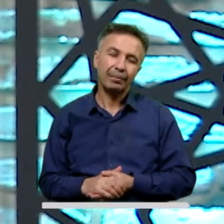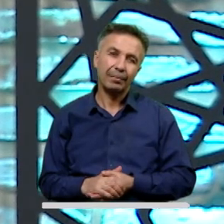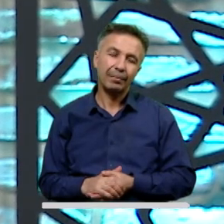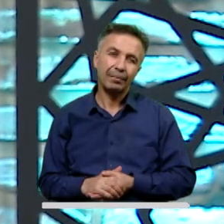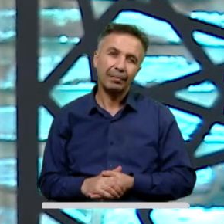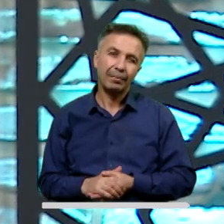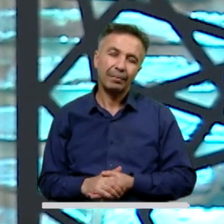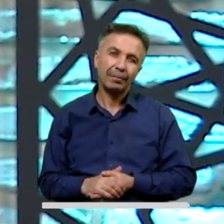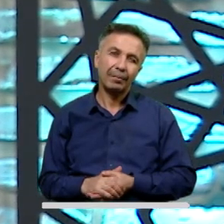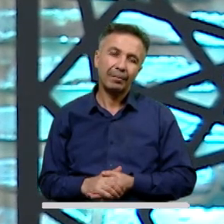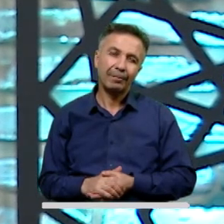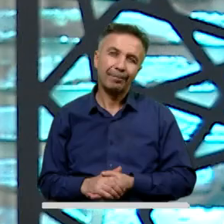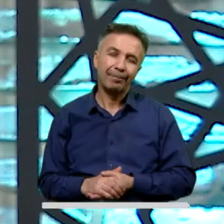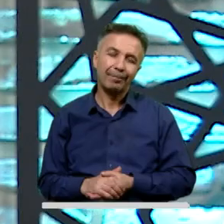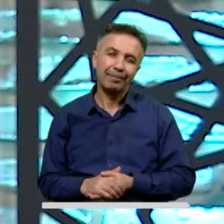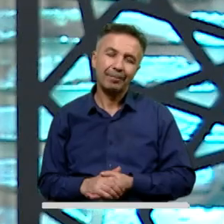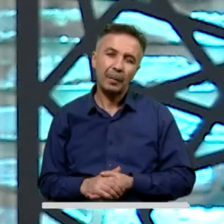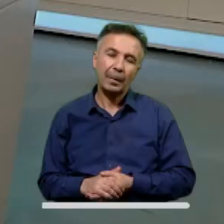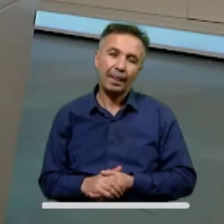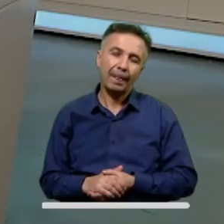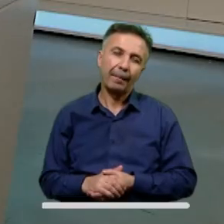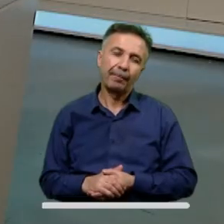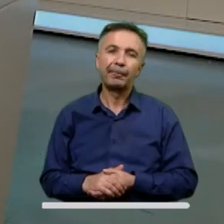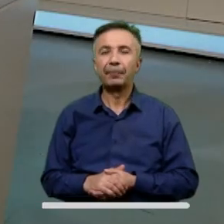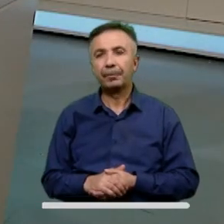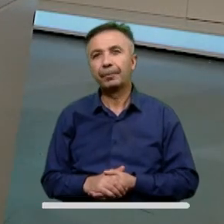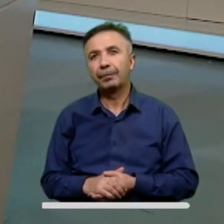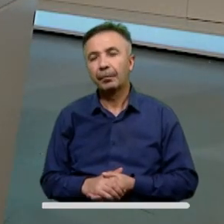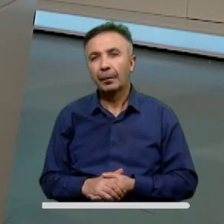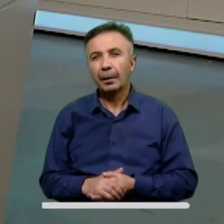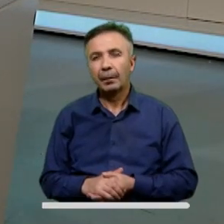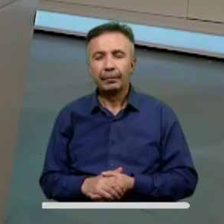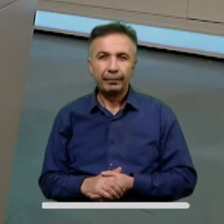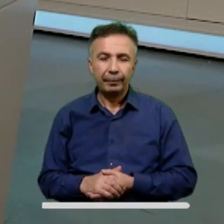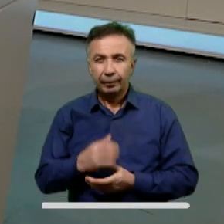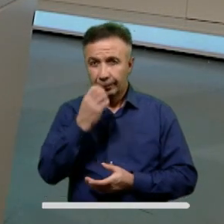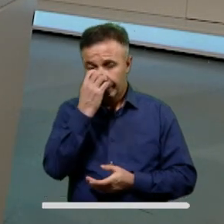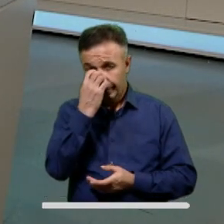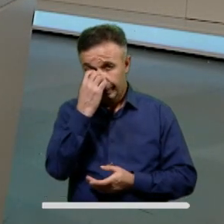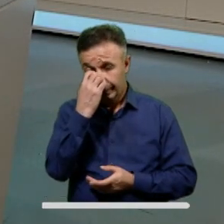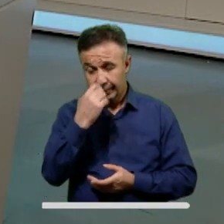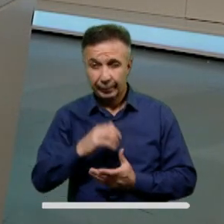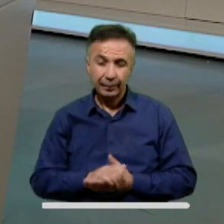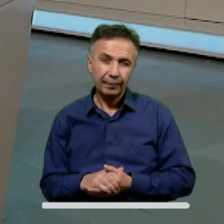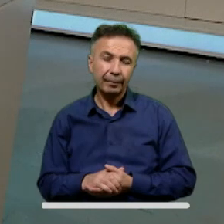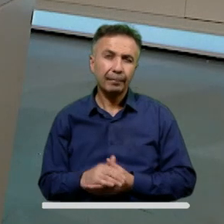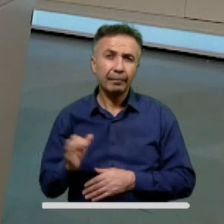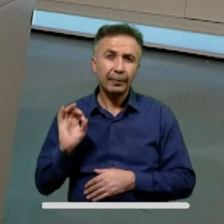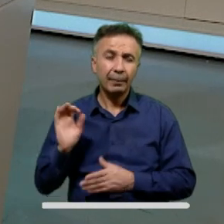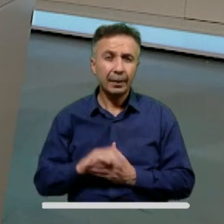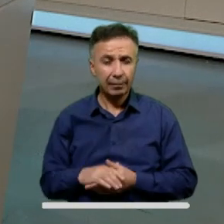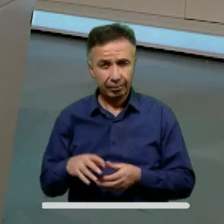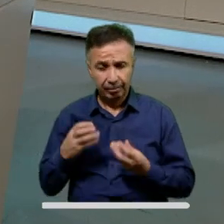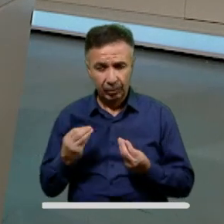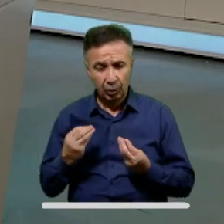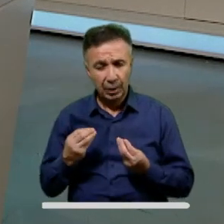kurtulur. Avusturya'ya, Avusturya'daki dostlara da selam ve muhabbetlerimizi iletiyoruz. Ne dersiniz hocam? Evet, gayet güzel